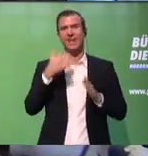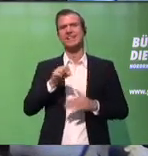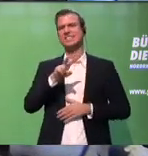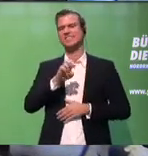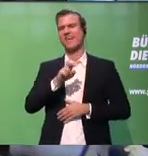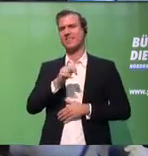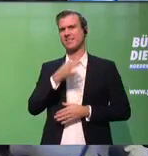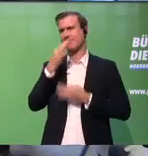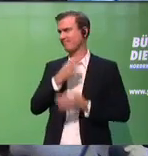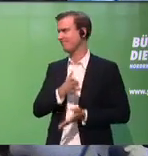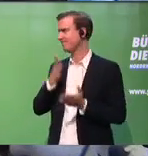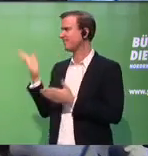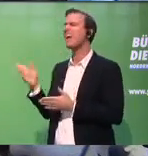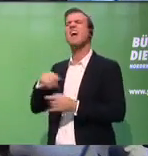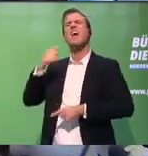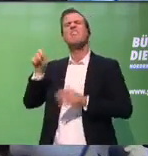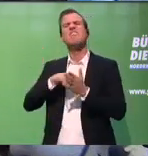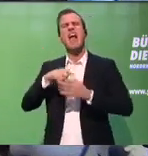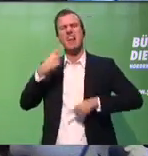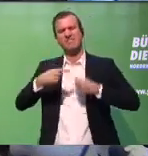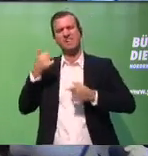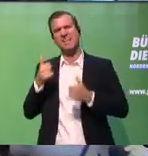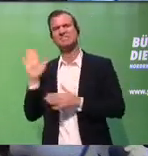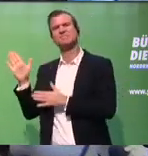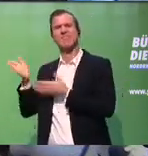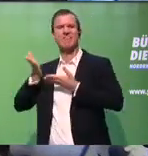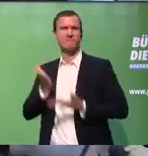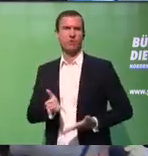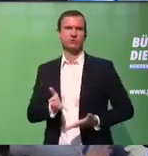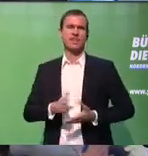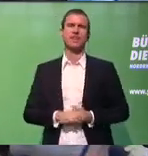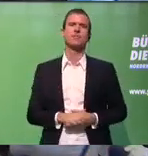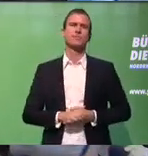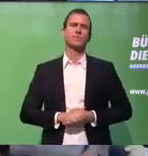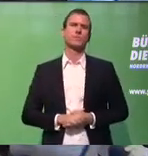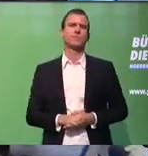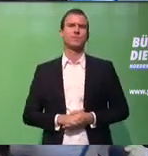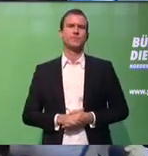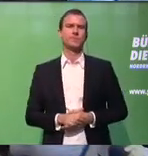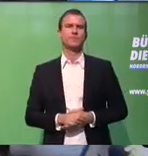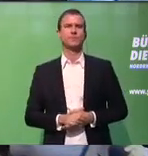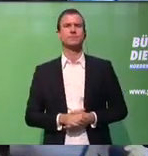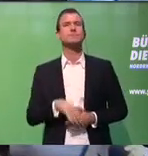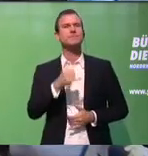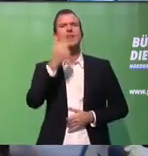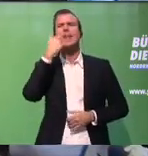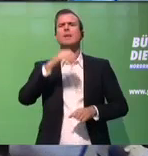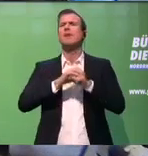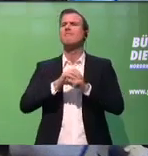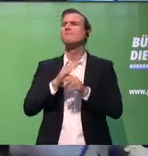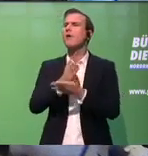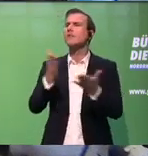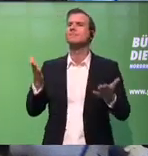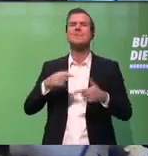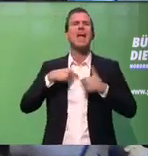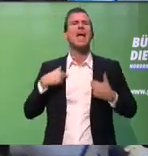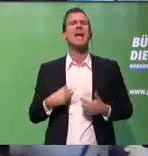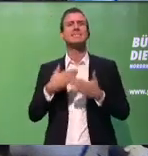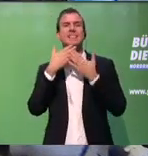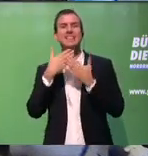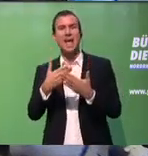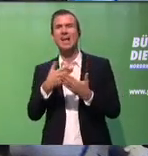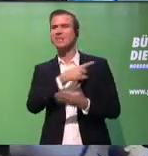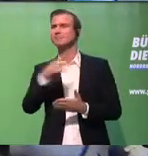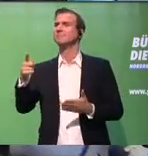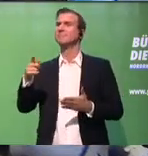Wort. Stellt euch das Wahlverfahren vor. Ja, liebe Freundinnen und Freunde, ganz herzlichen Dank für dieses